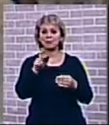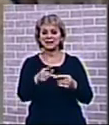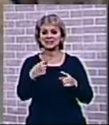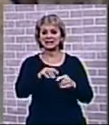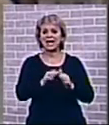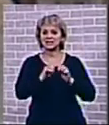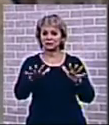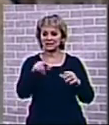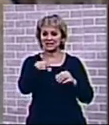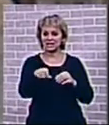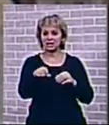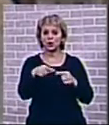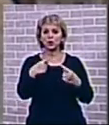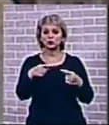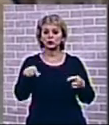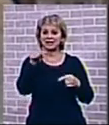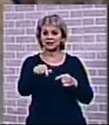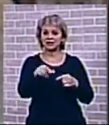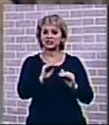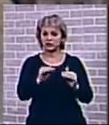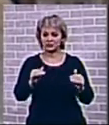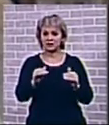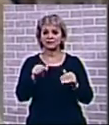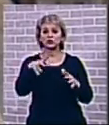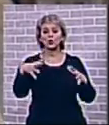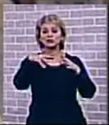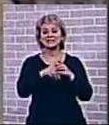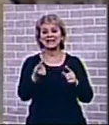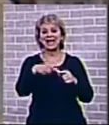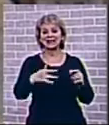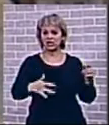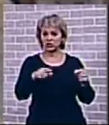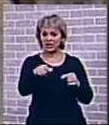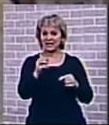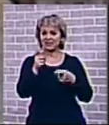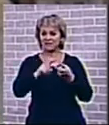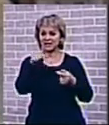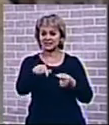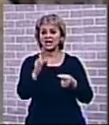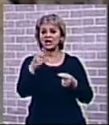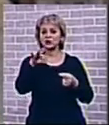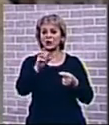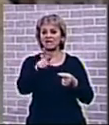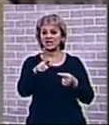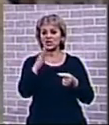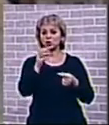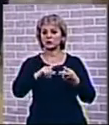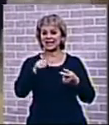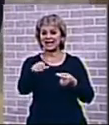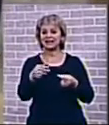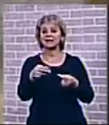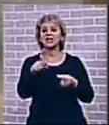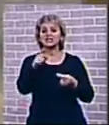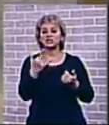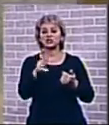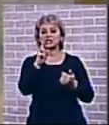для распространения на других детей. В том числе это кишечная инфекция, это энтеровирусная инфекция. Сейчас